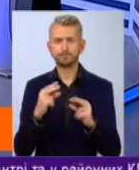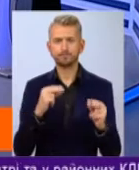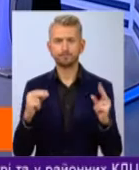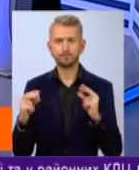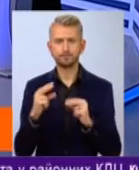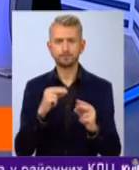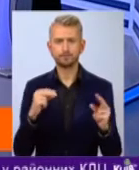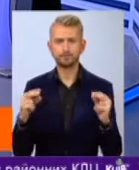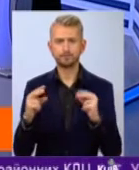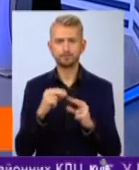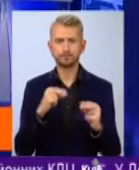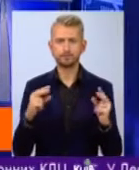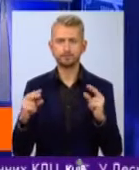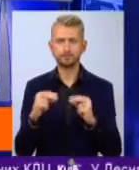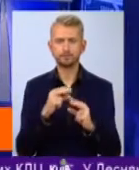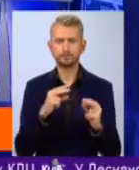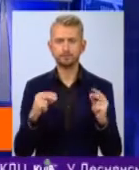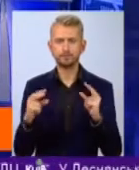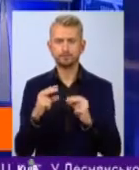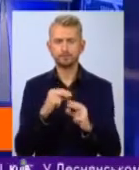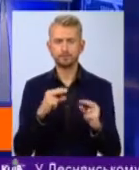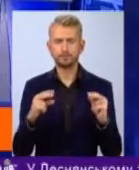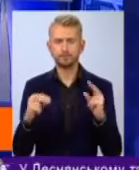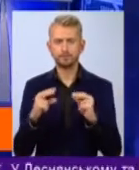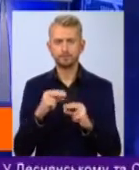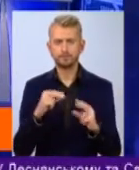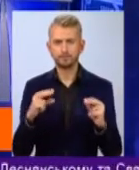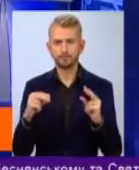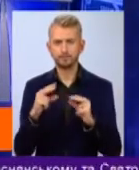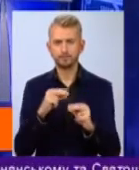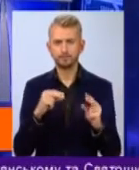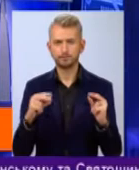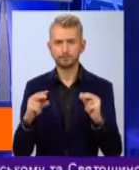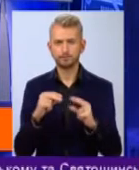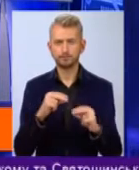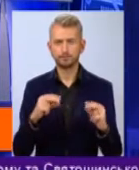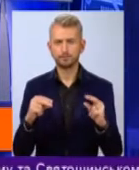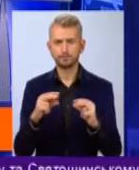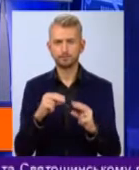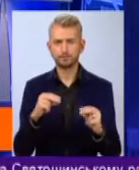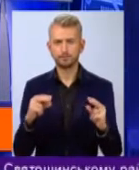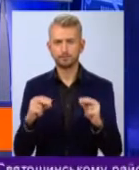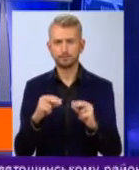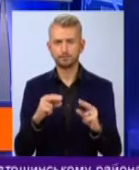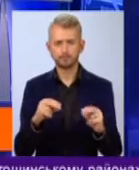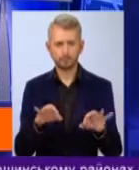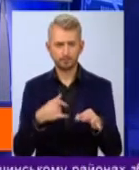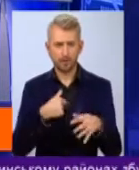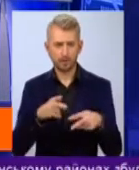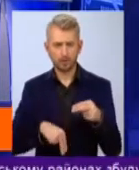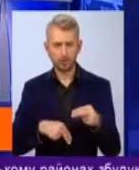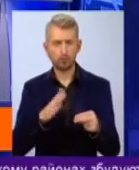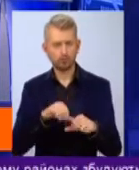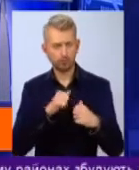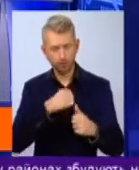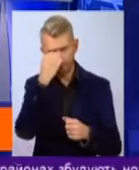вони ризикують? Вони не цінують власне життя. Чекайте, питання не в тому. Вони не цінують нічиє життя. Питання не в тому. Дайте я поясню, дайте закінчу. Буду щиро